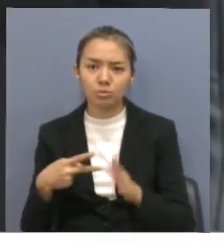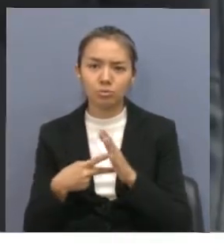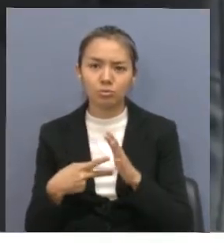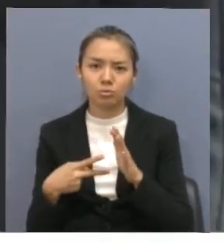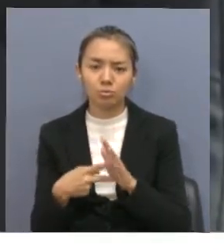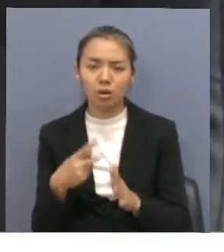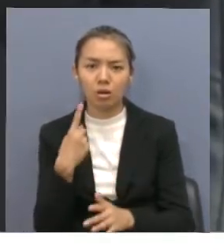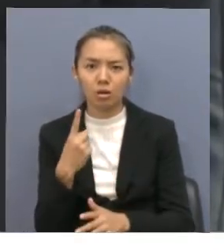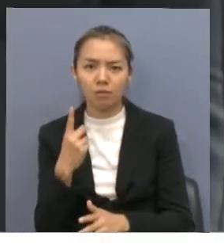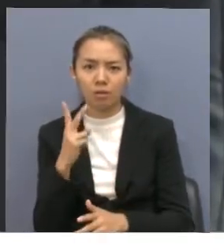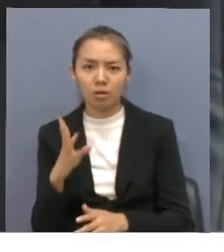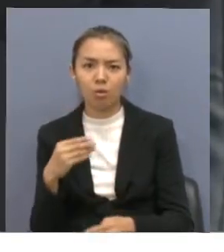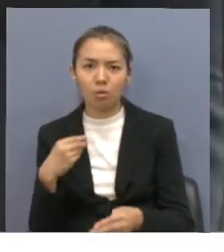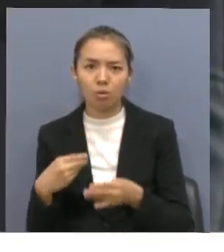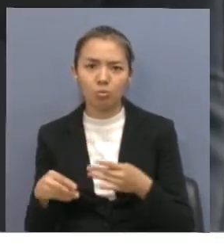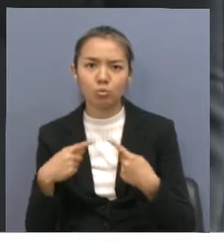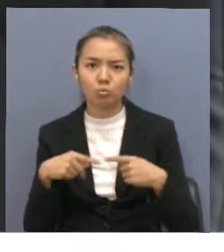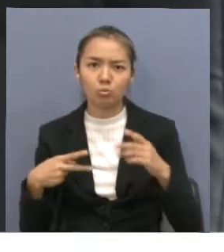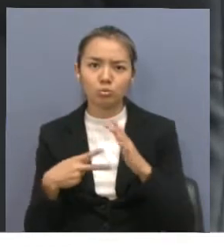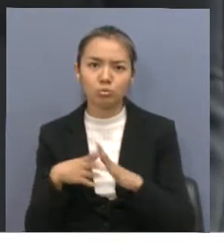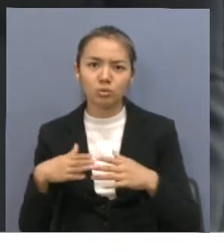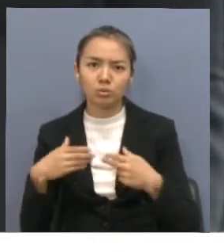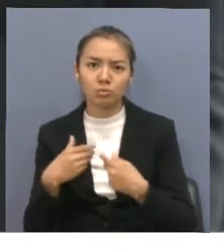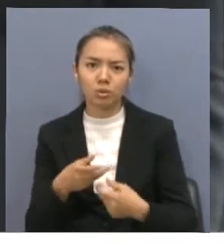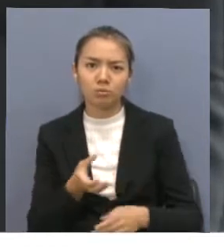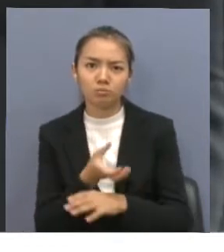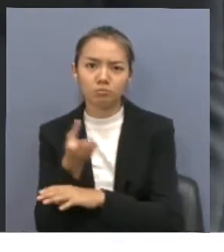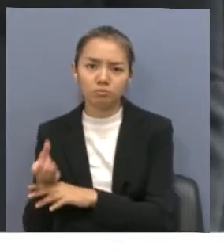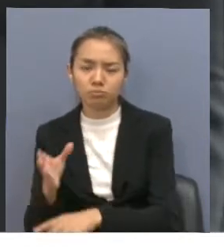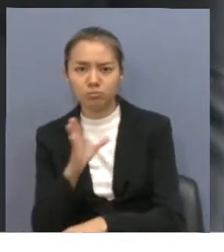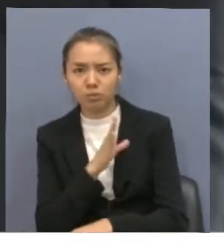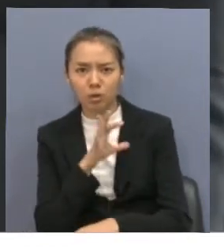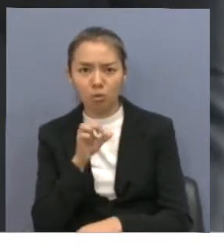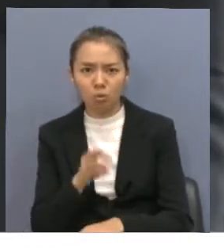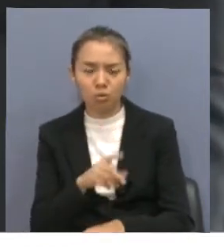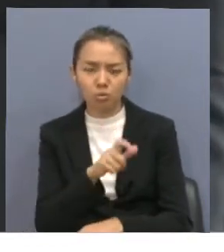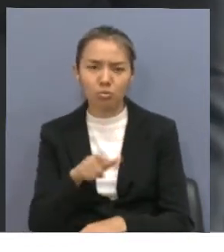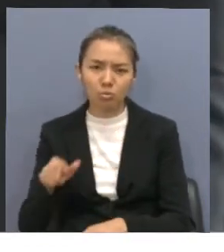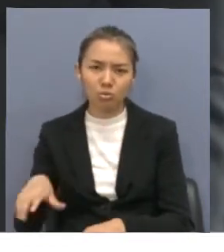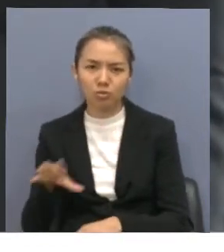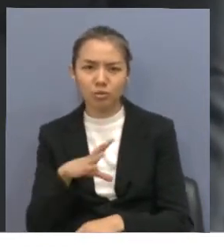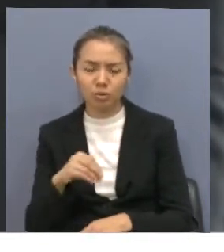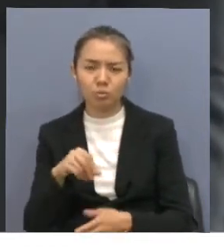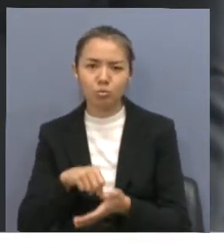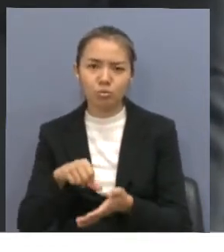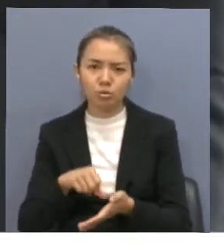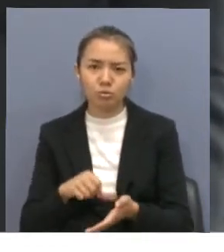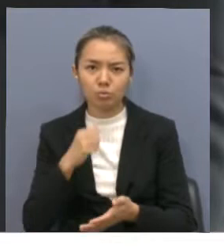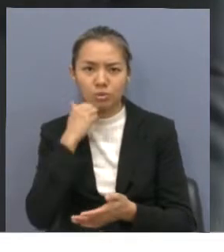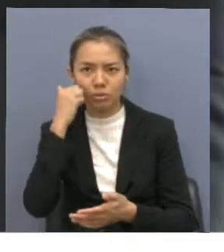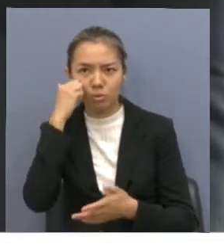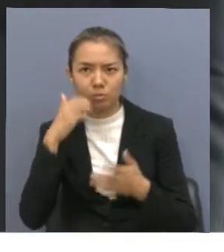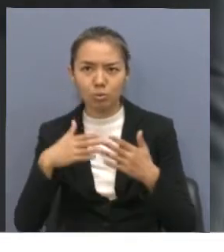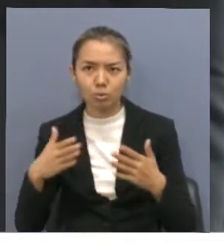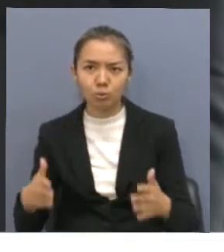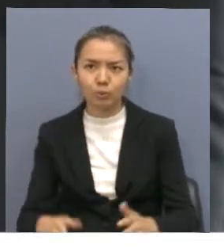бөлігіне пәтер сатып алынды, қалғанын отбасына табыстадық. Аудан жұртшылығы атынан осындай қайырымдылық шарасына атсалысқан жандарға